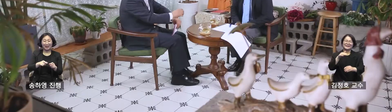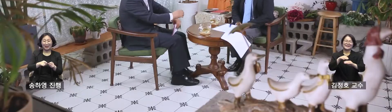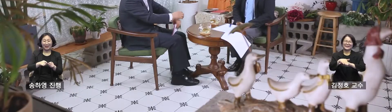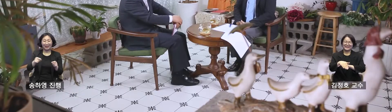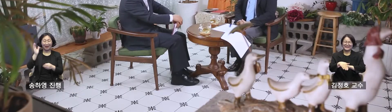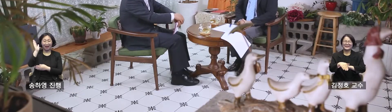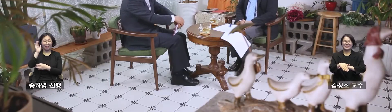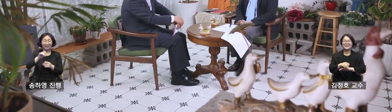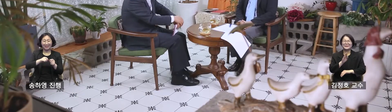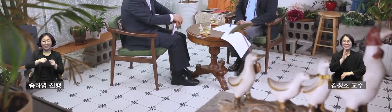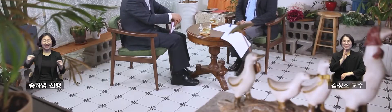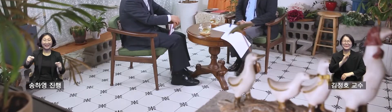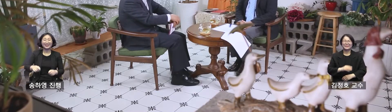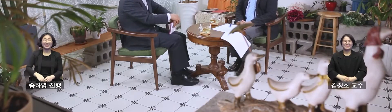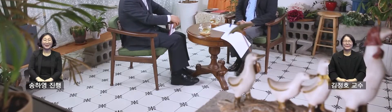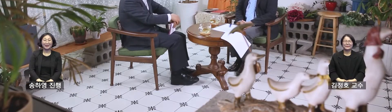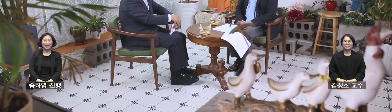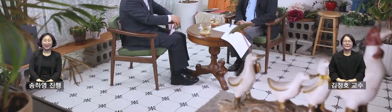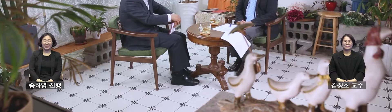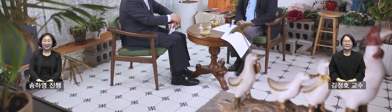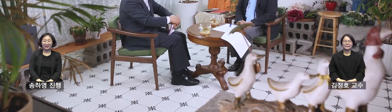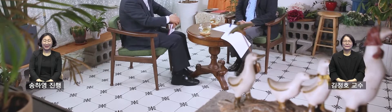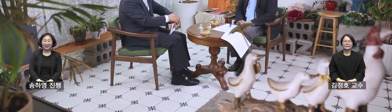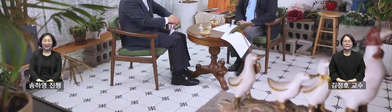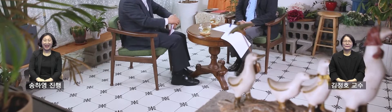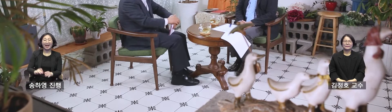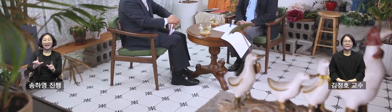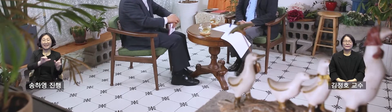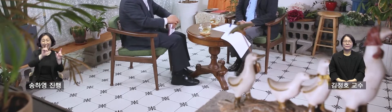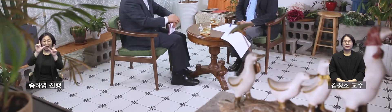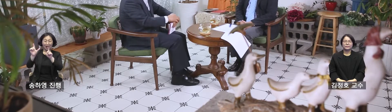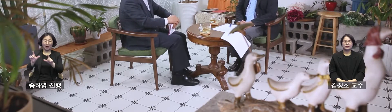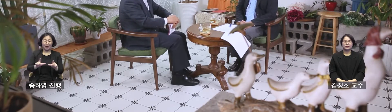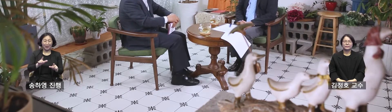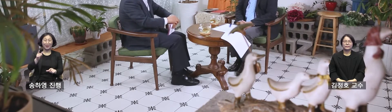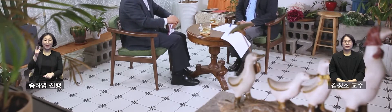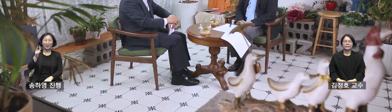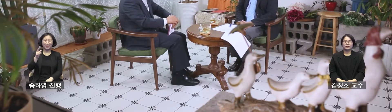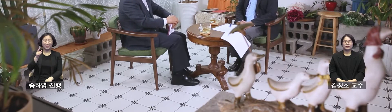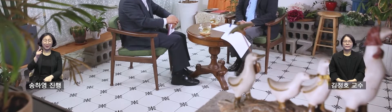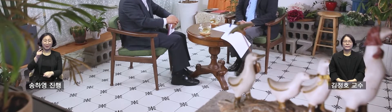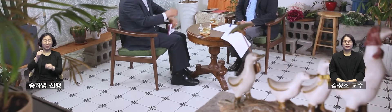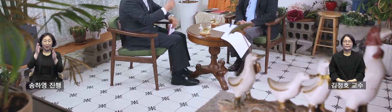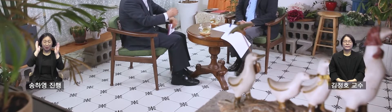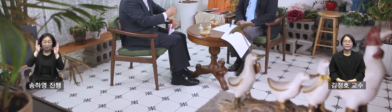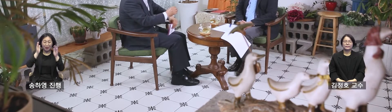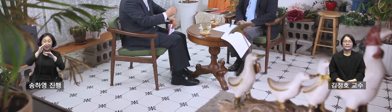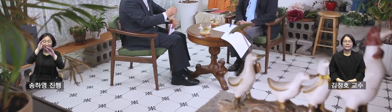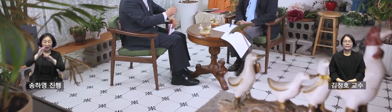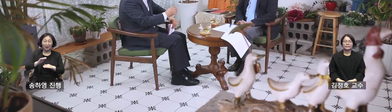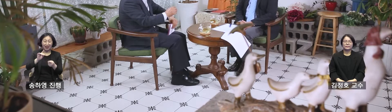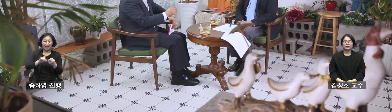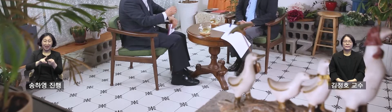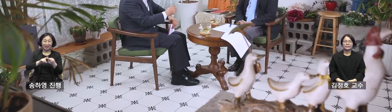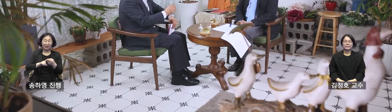드려가지고 네, 그런 것 같습니다. 교수님 이제 살아온 얘기 잠깐만 네. 공부한 얘기 좀 네. 들어보겠습니다. 서울대 네.